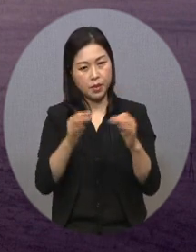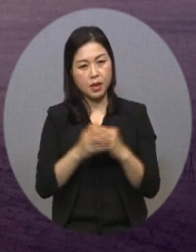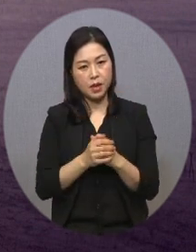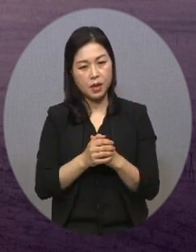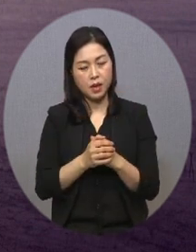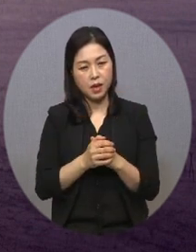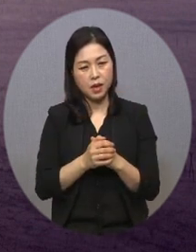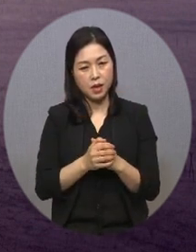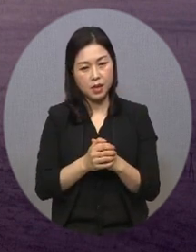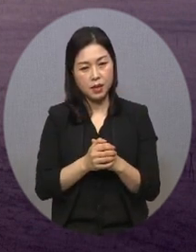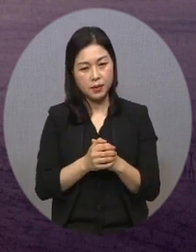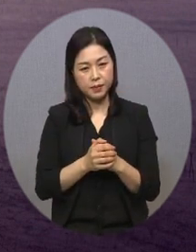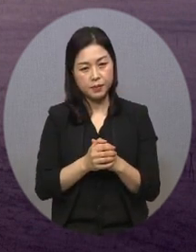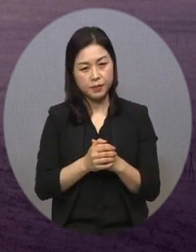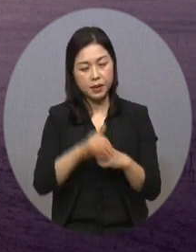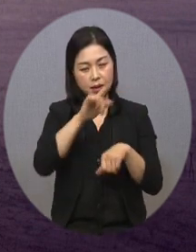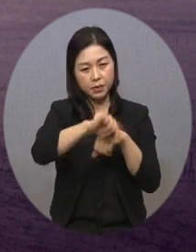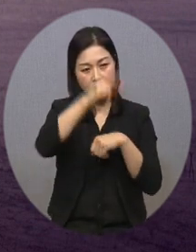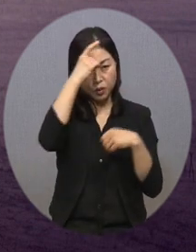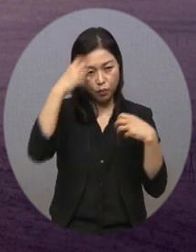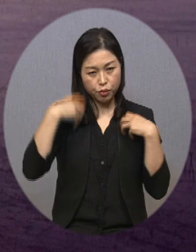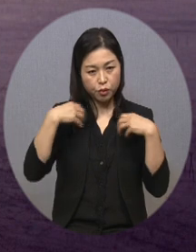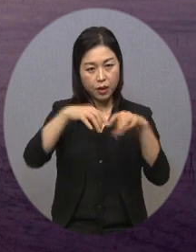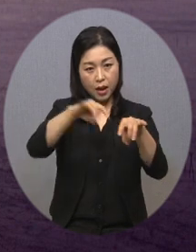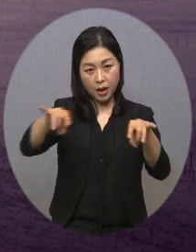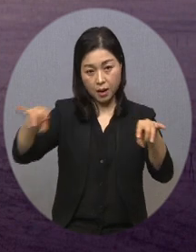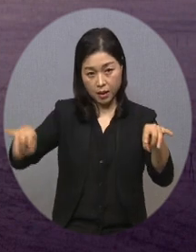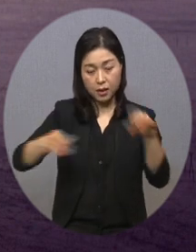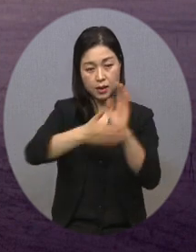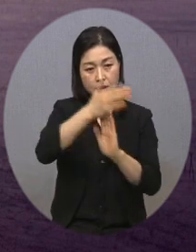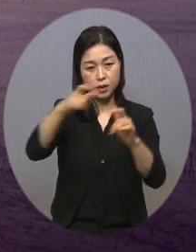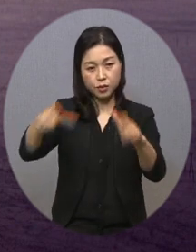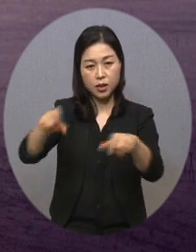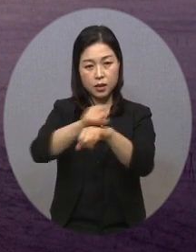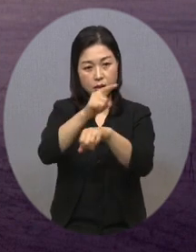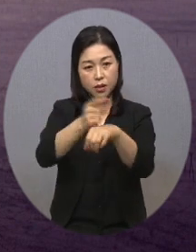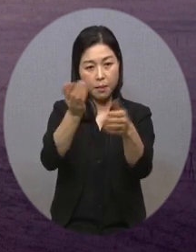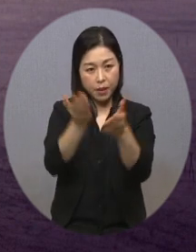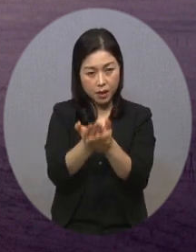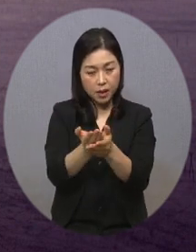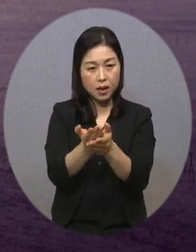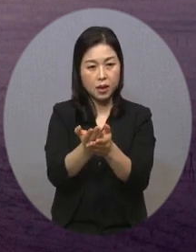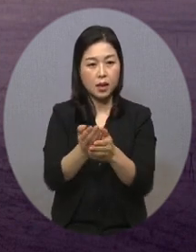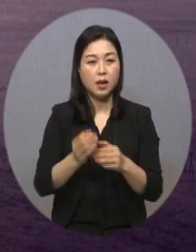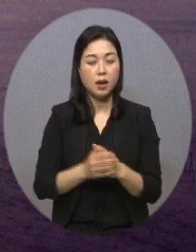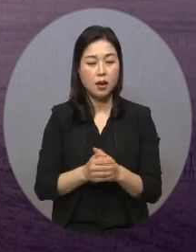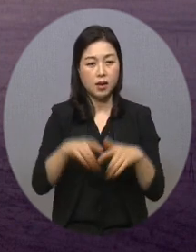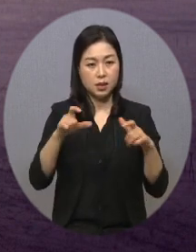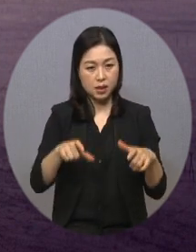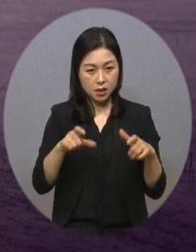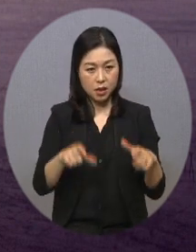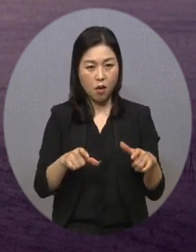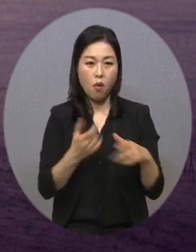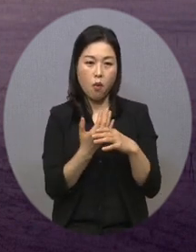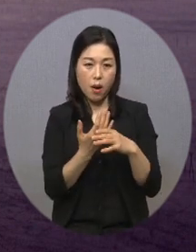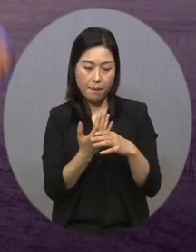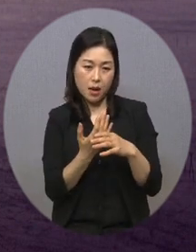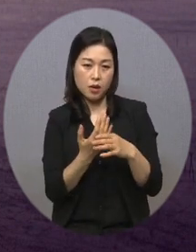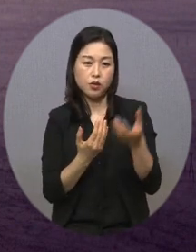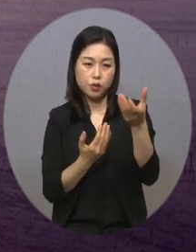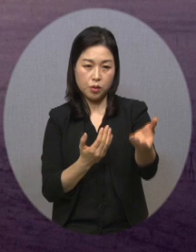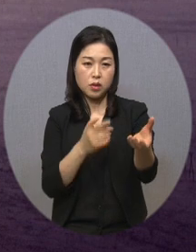지자체별로 시군의 특성에 맞게끔 지역화폐를 발행을 해서 사회복지